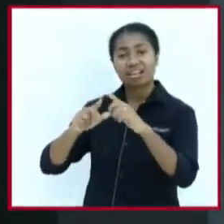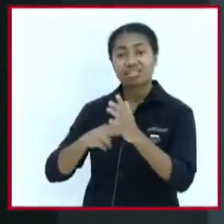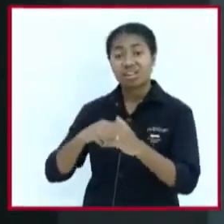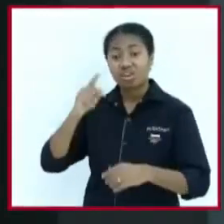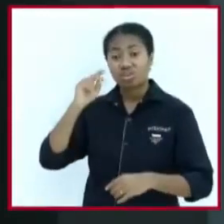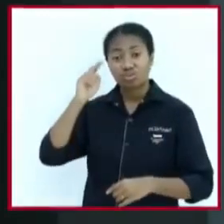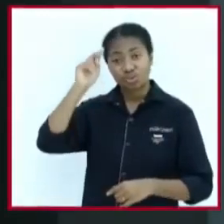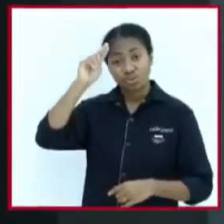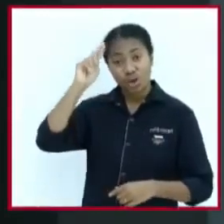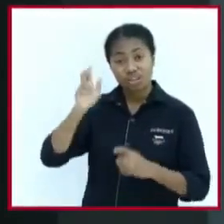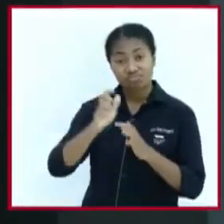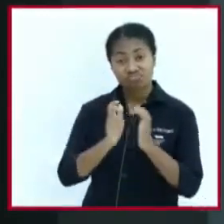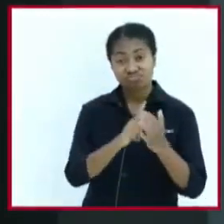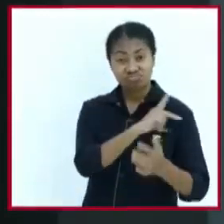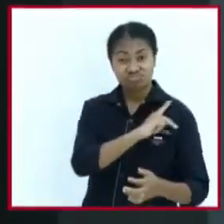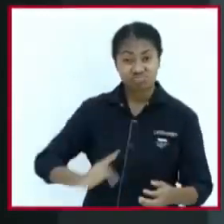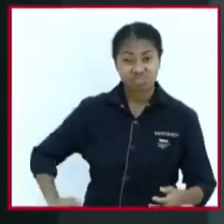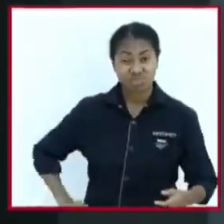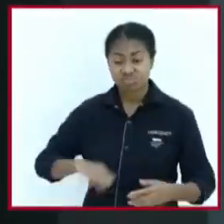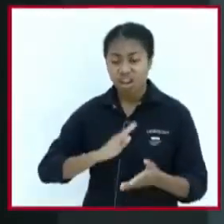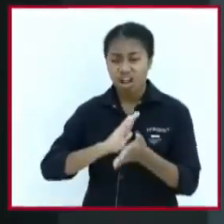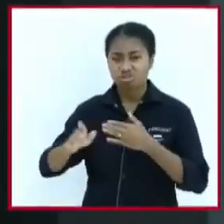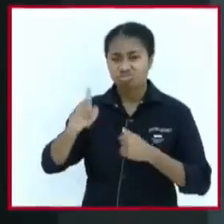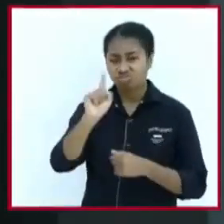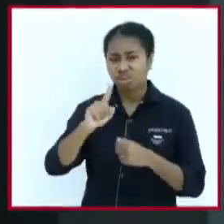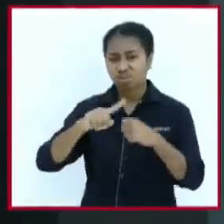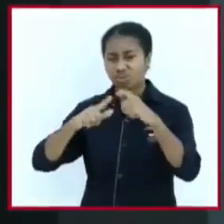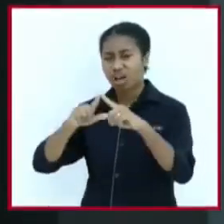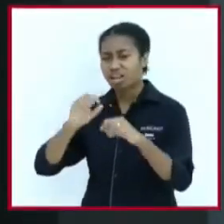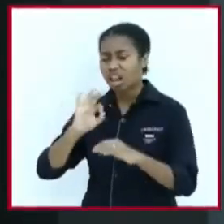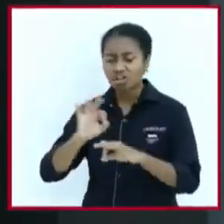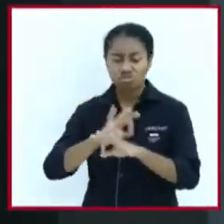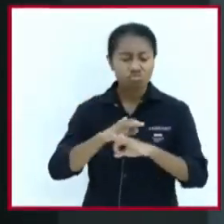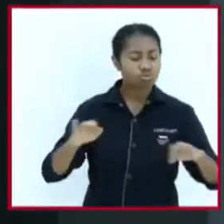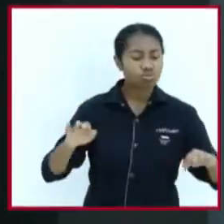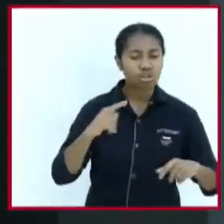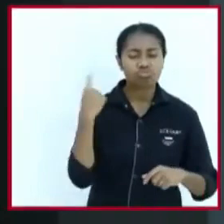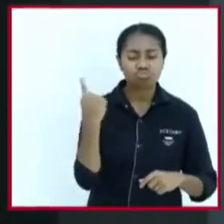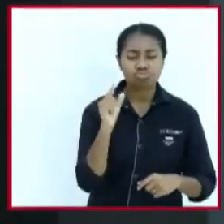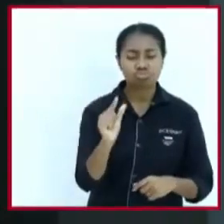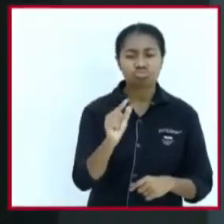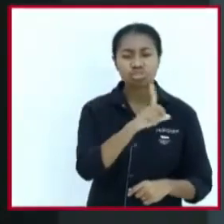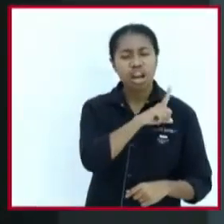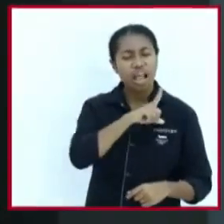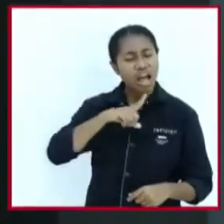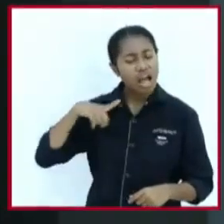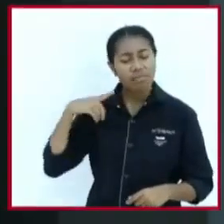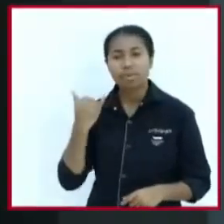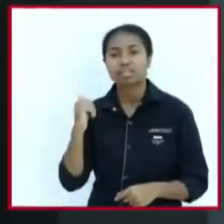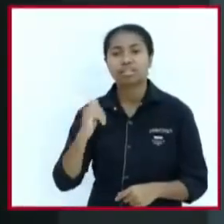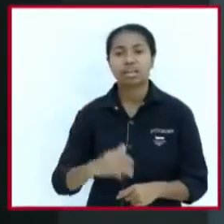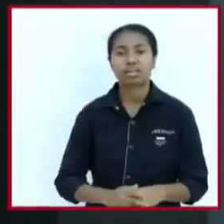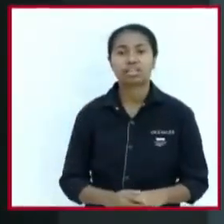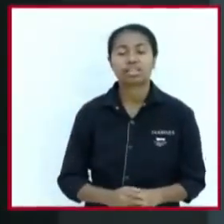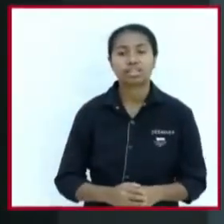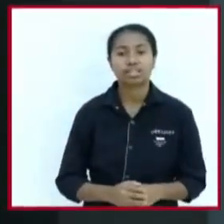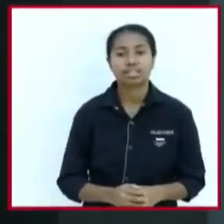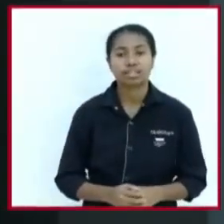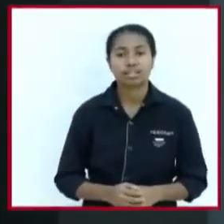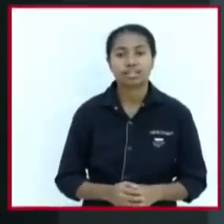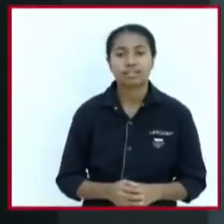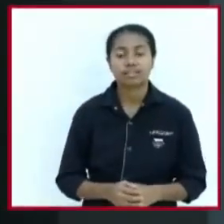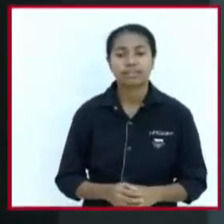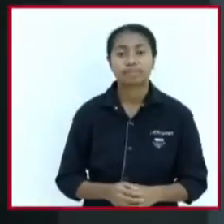Dia memutuskan mereka sekali selamanya nah Ya